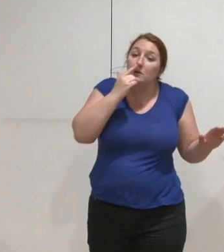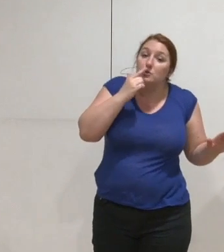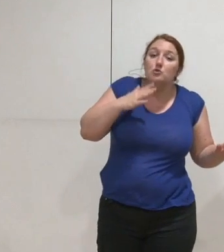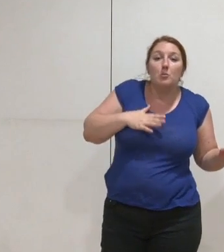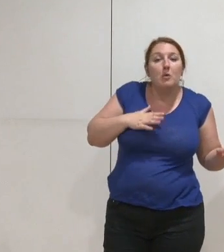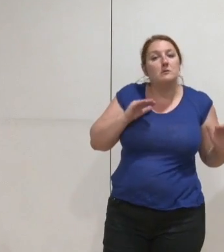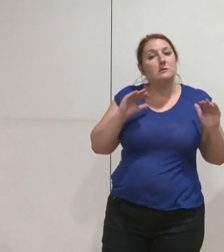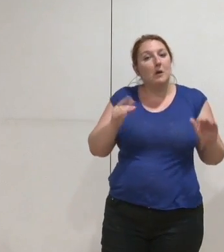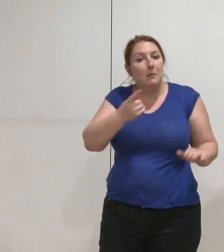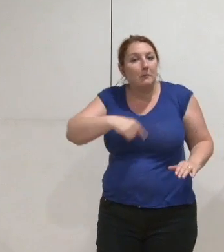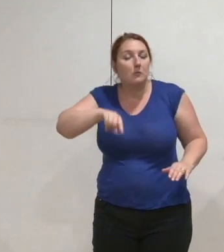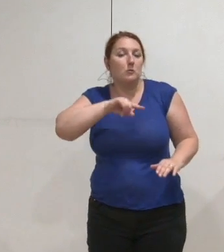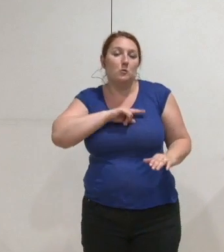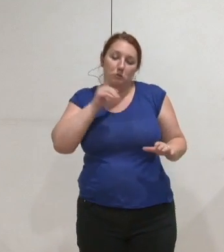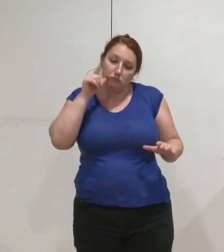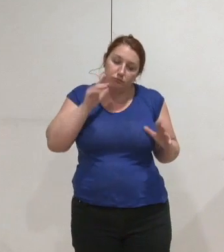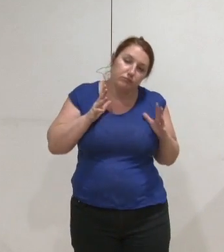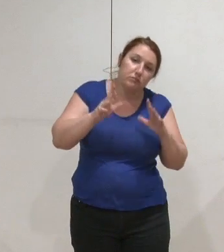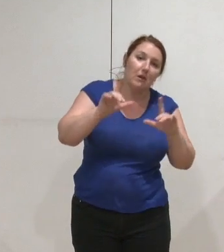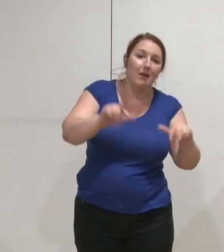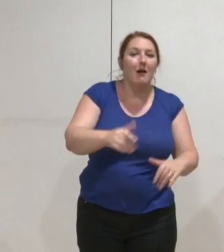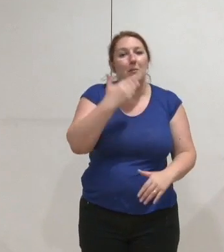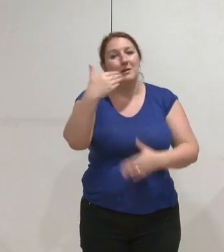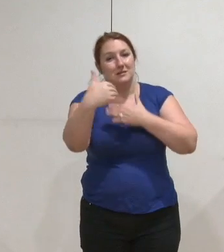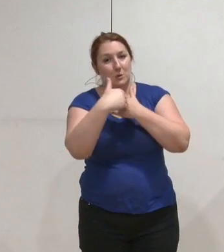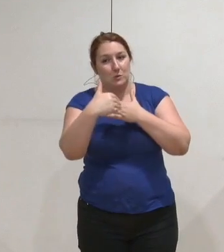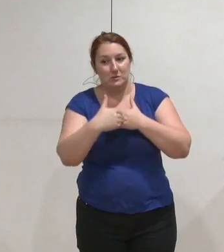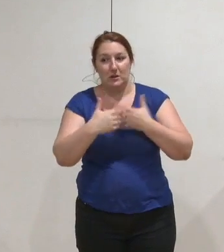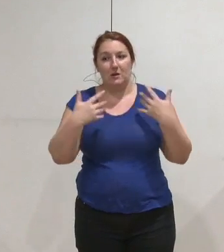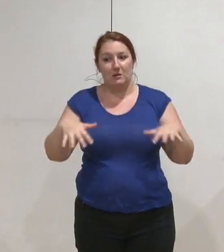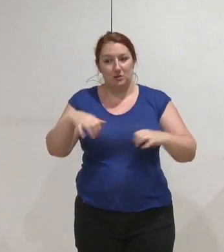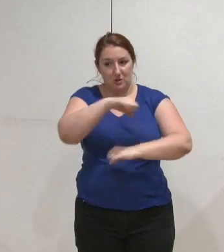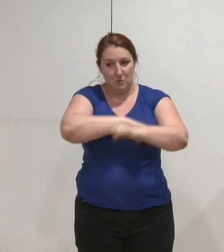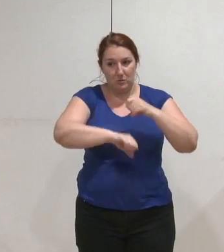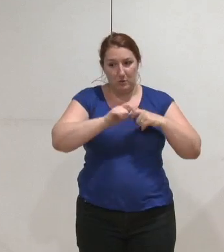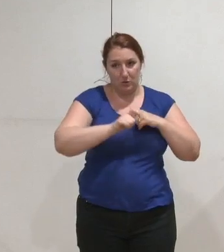reste merci pour le conseil et il y a un certain nombre de choses qu'ont déjà été